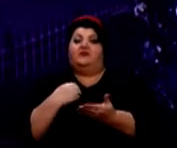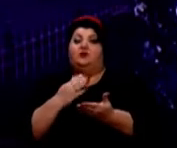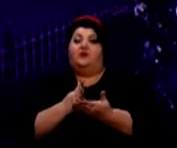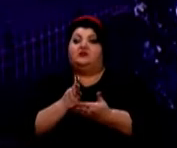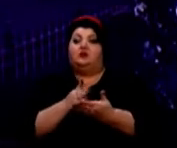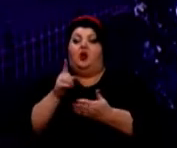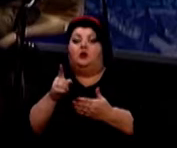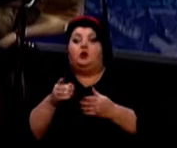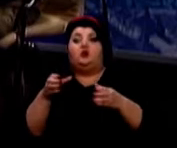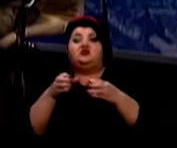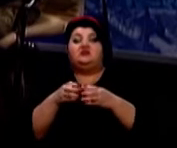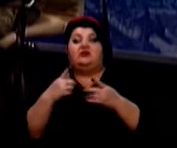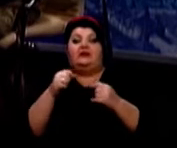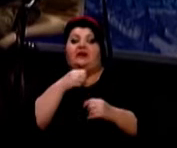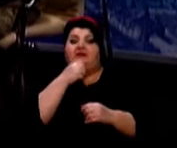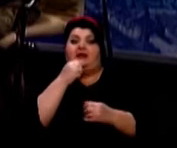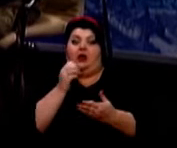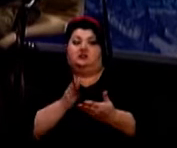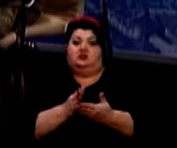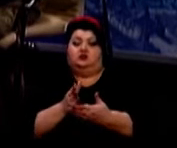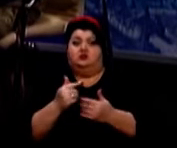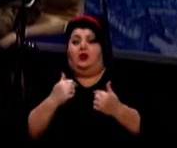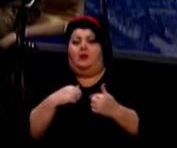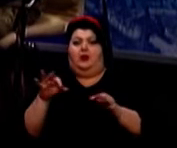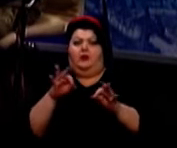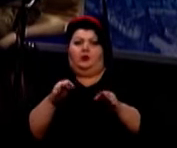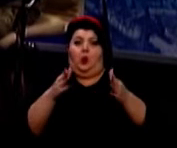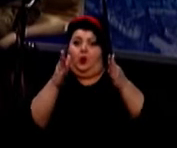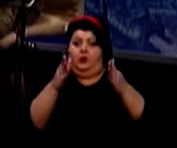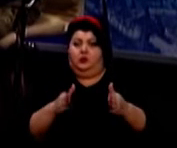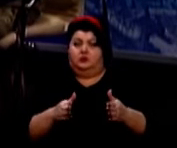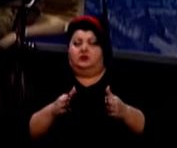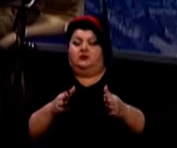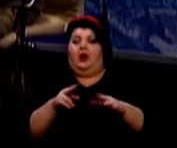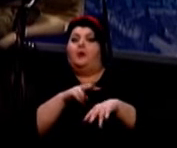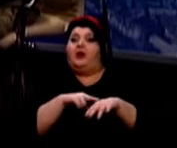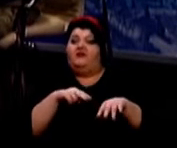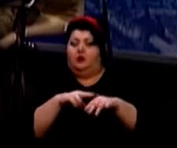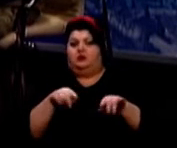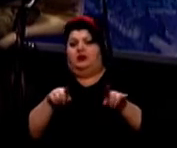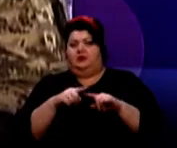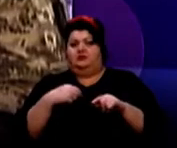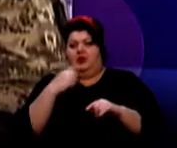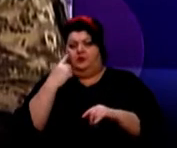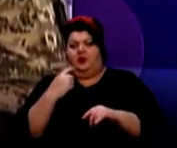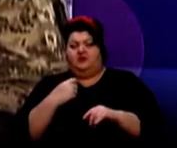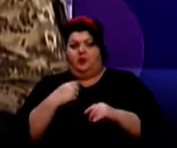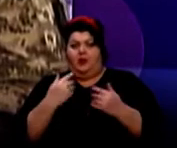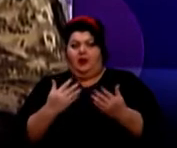частини, де старший служить. Тобто ми про людину, правоохоронні органи нас повідомляють,